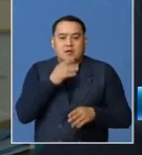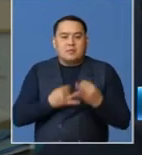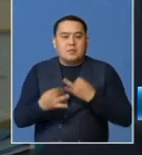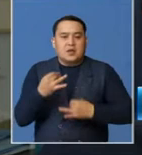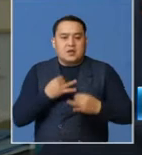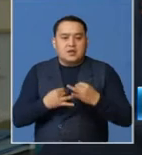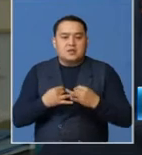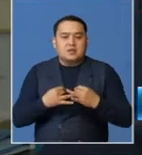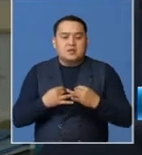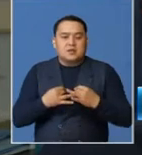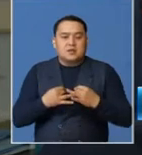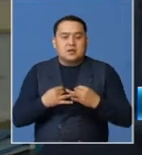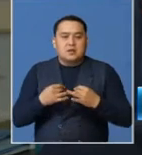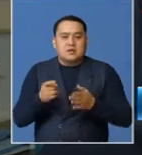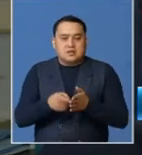со следователем